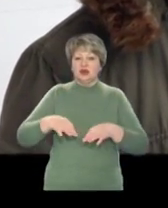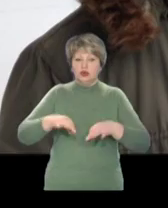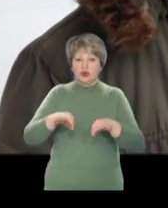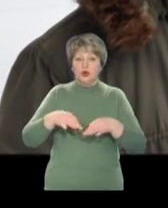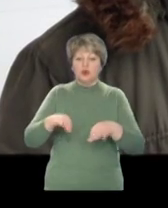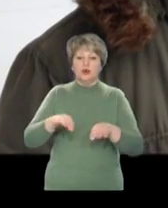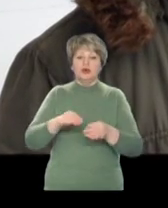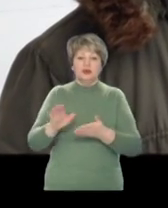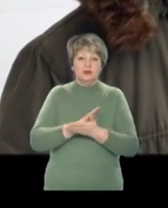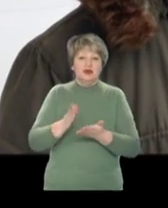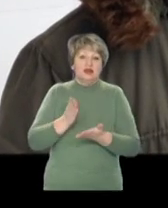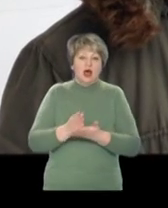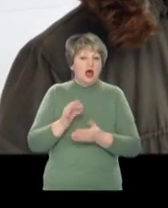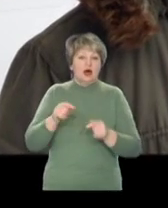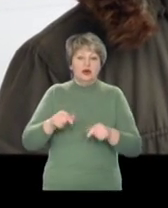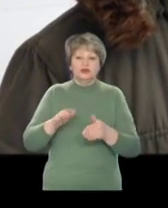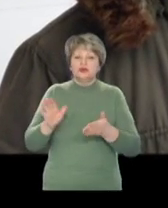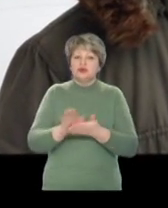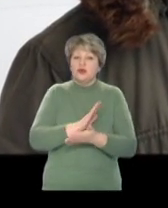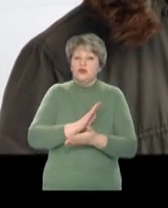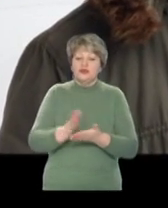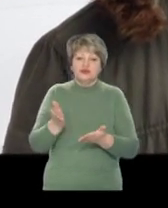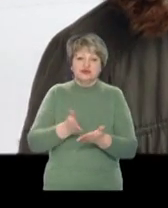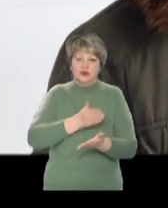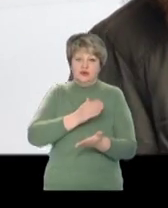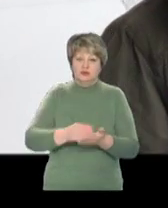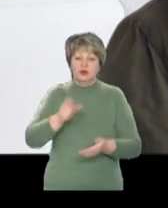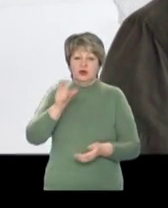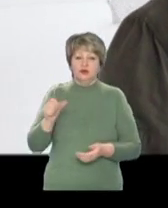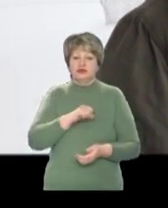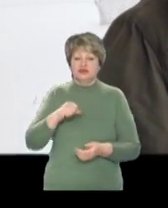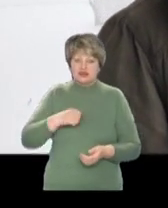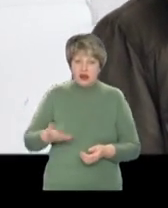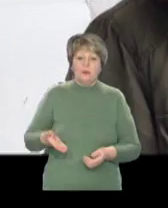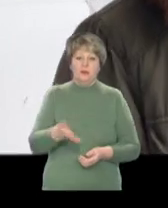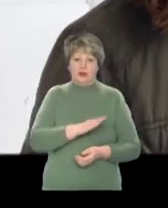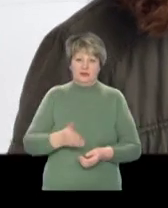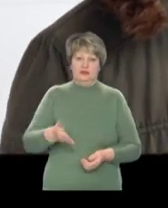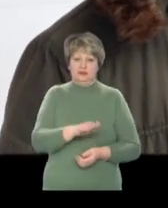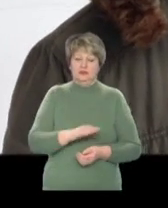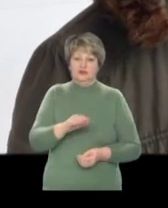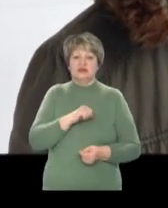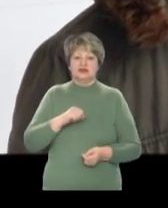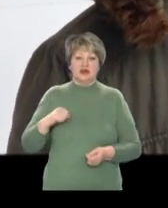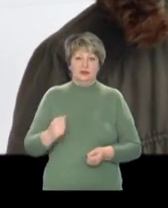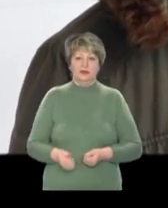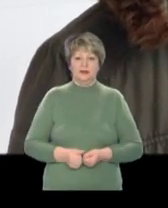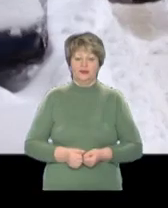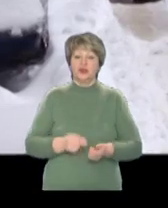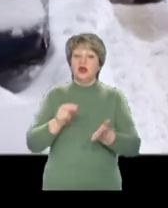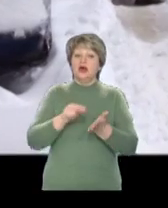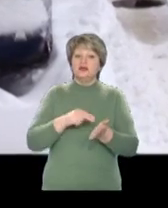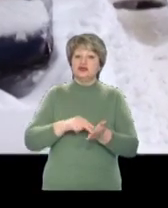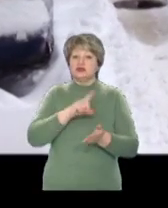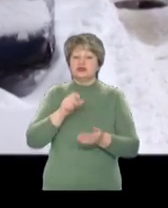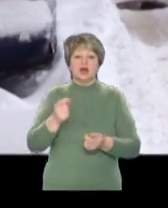поки глухо. Ніхто нічого не шевелиться. Люди вручну китають лопатами, то чи може, так і розчищається.